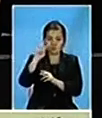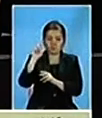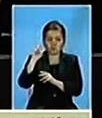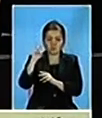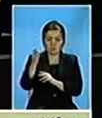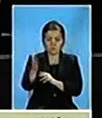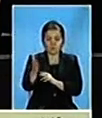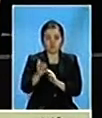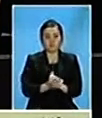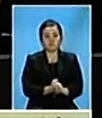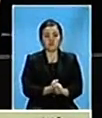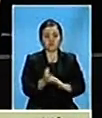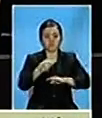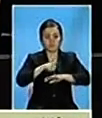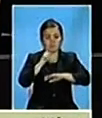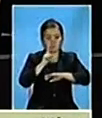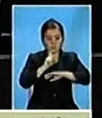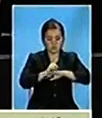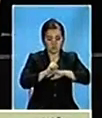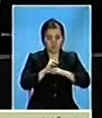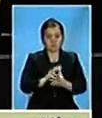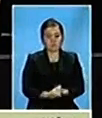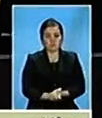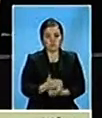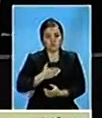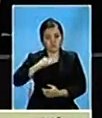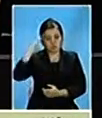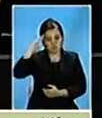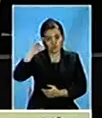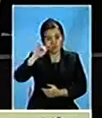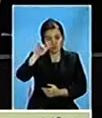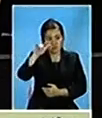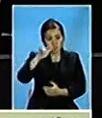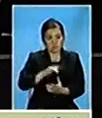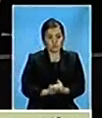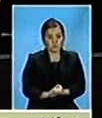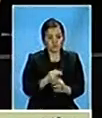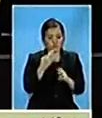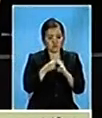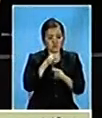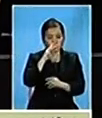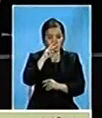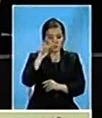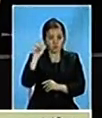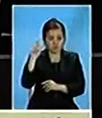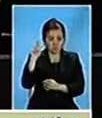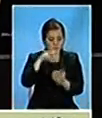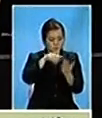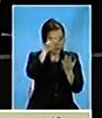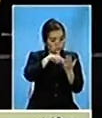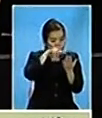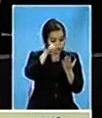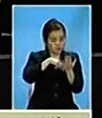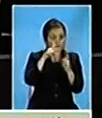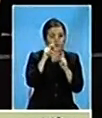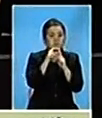กราบเรียนท่านประธานวุฒิสภาที่เคารพกับผมพลอากาศเอกวิรวิทย์คงศักดิ์สมาชิกวุฒิสภาเมื่ออ่านคำที่ท่านกรรม